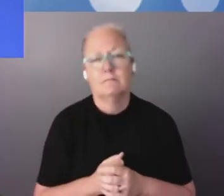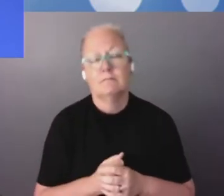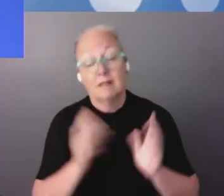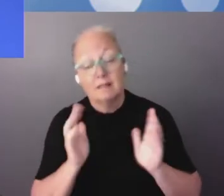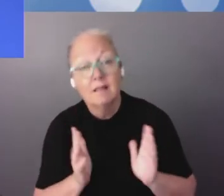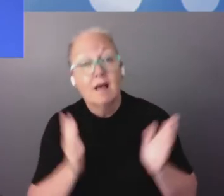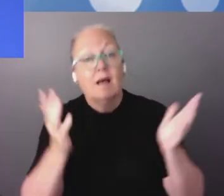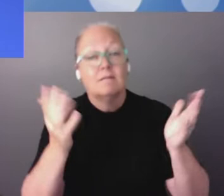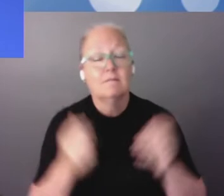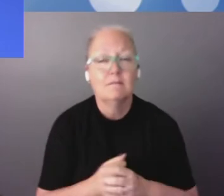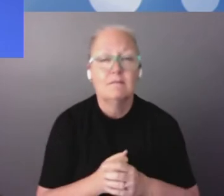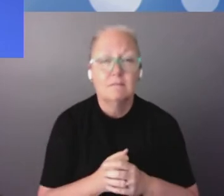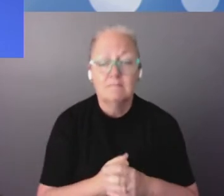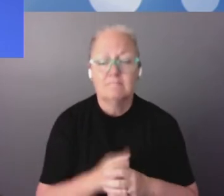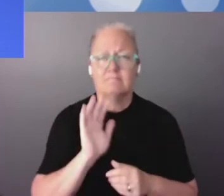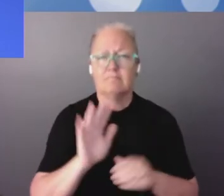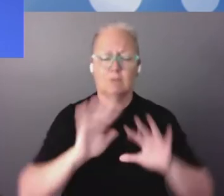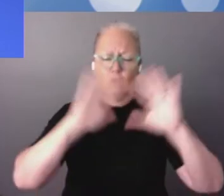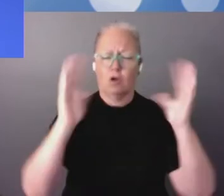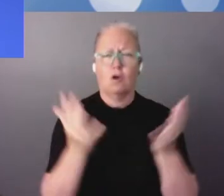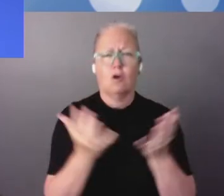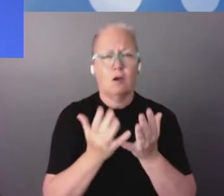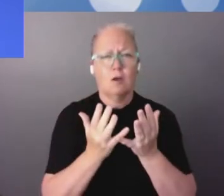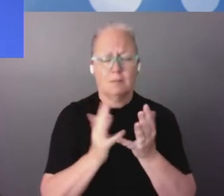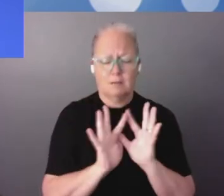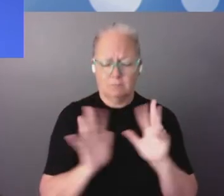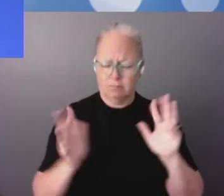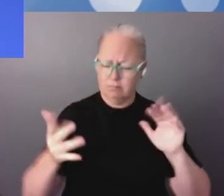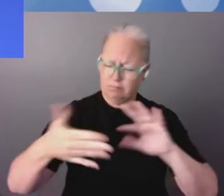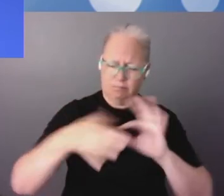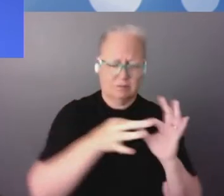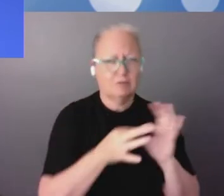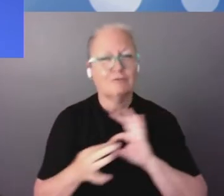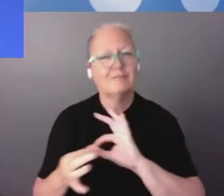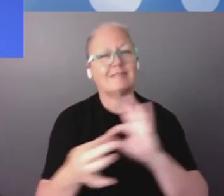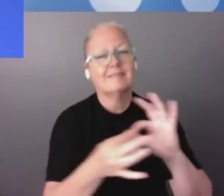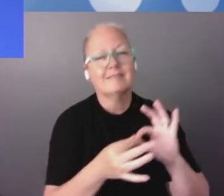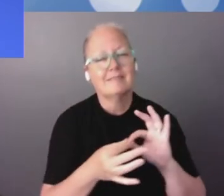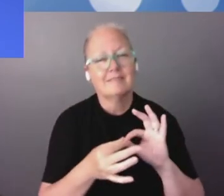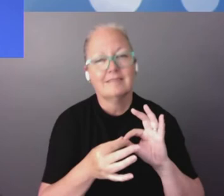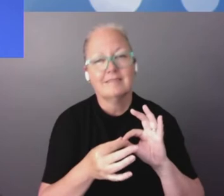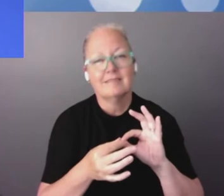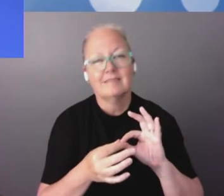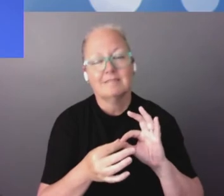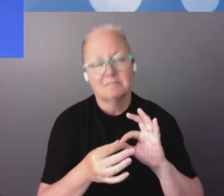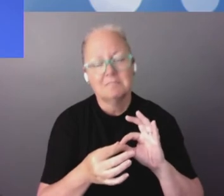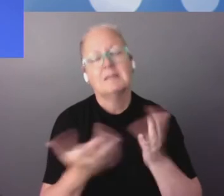Et en même temps, nous en faisons l'expérience dans de nombreux domaines de notre vie, comme dans les services de la